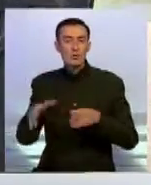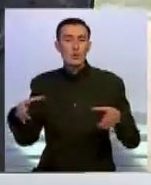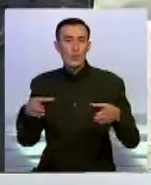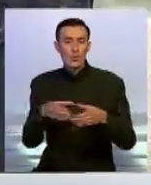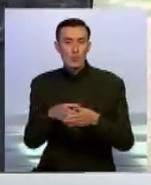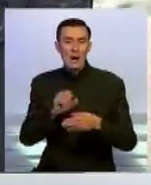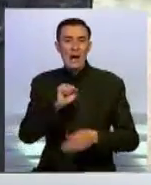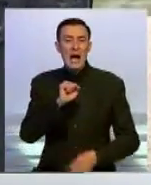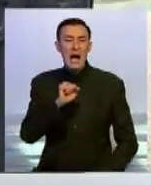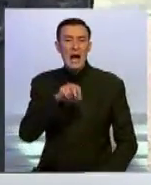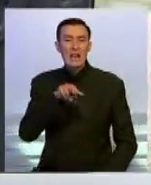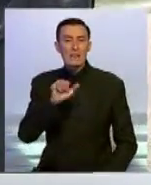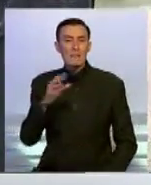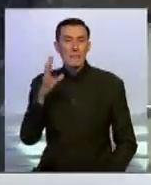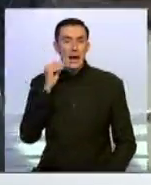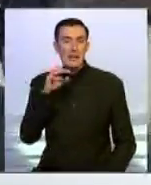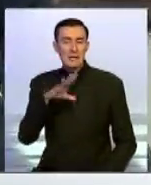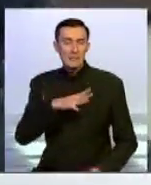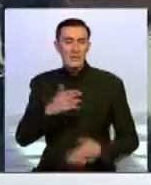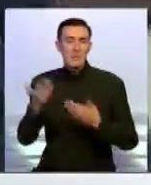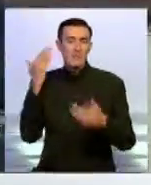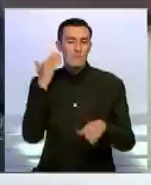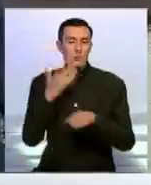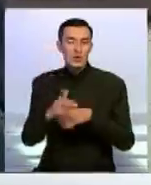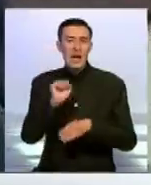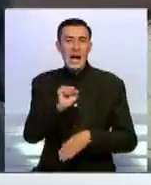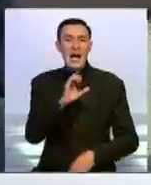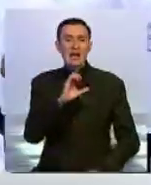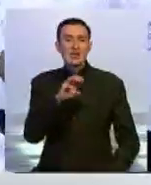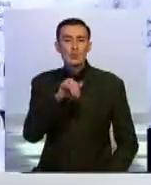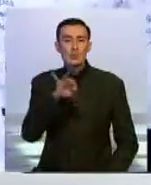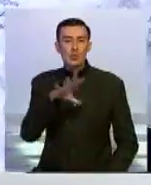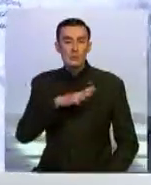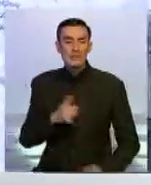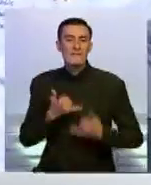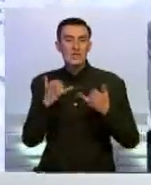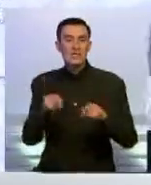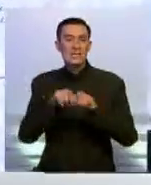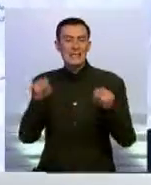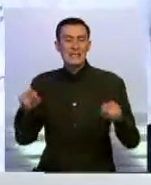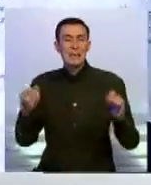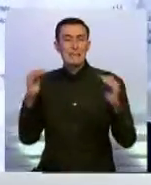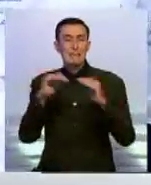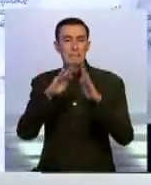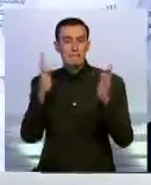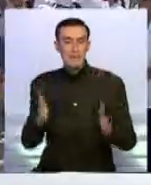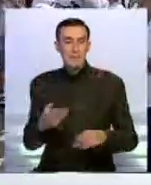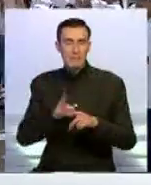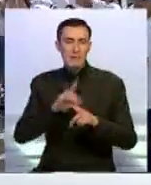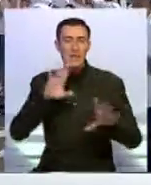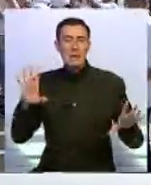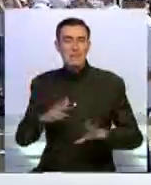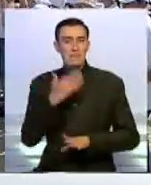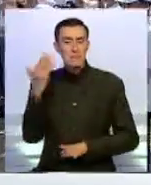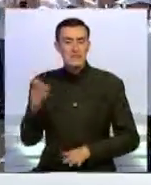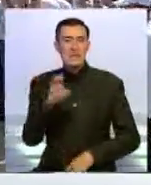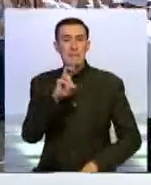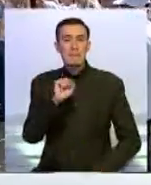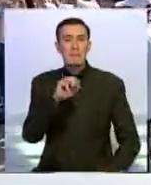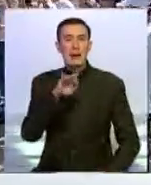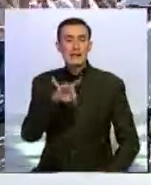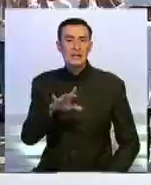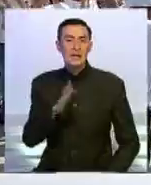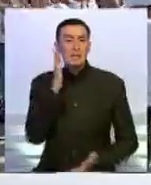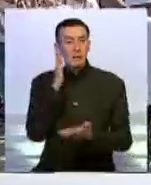группа «Алма-Ата», получившая известность позже как «А-студио». В честь открытия памятника прозвучали песни «Бат». К слову,